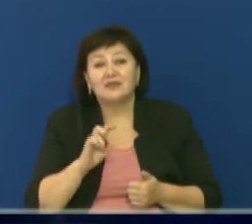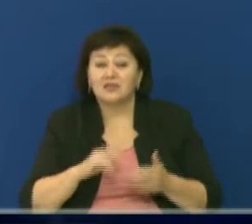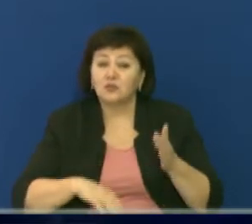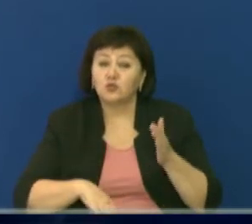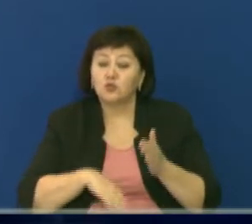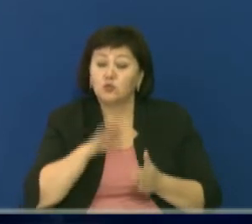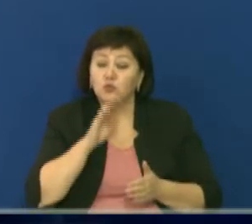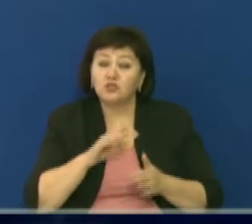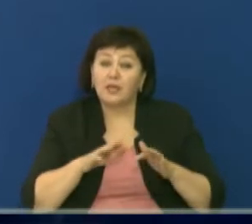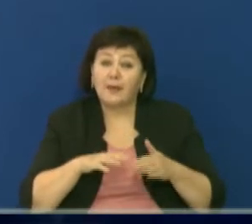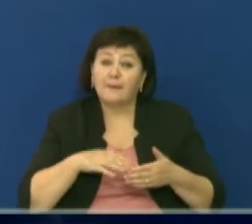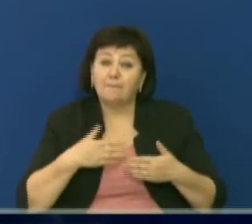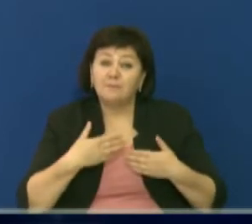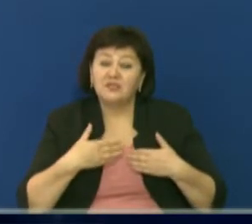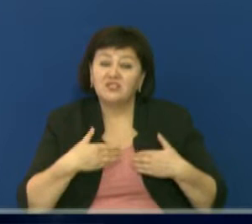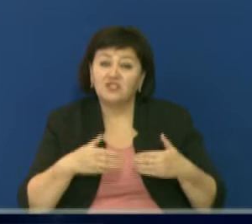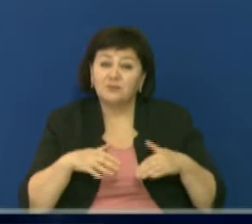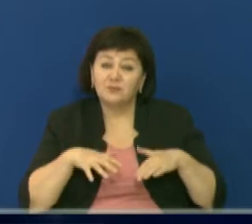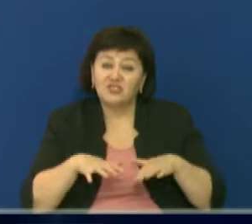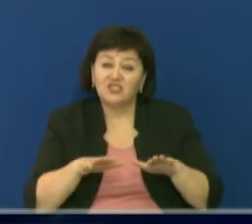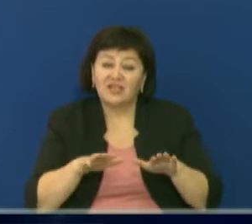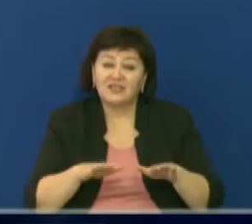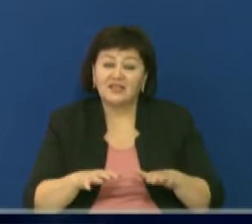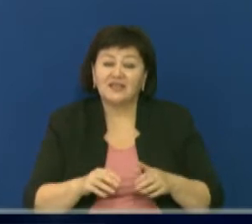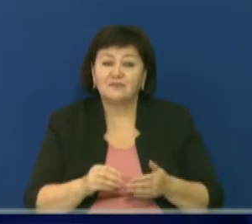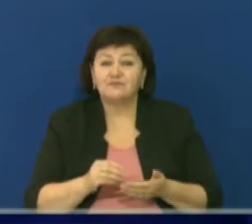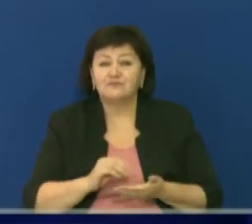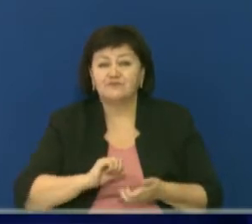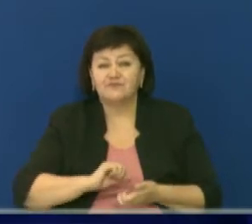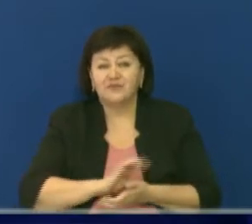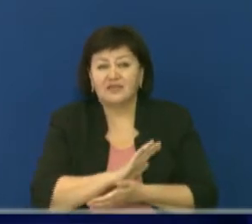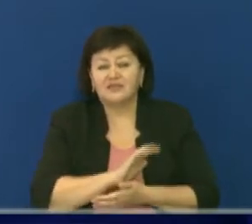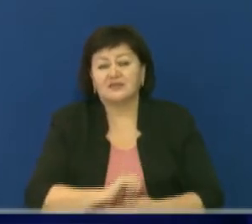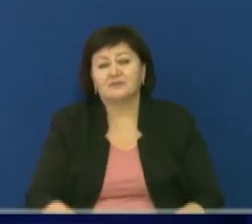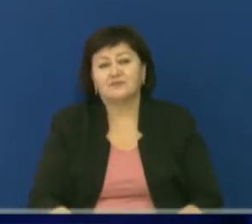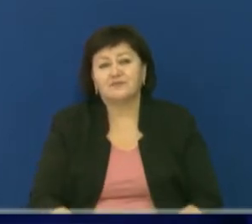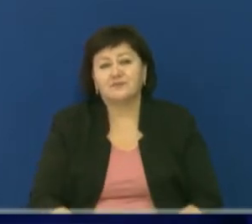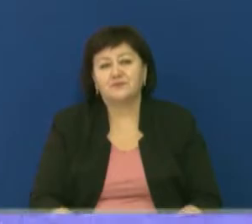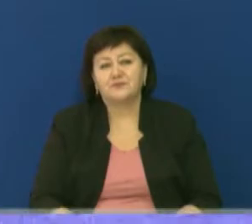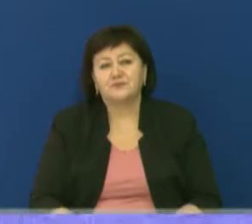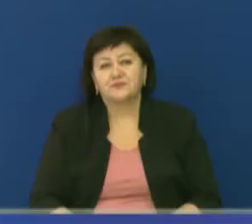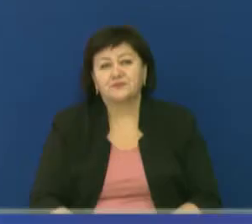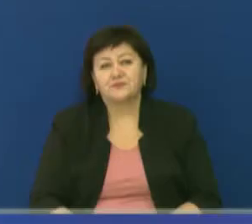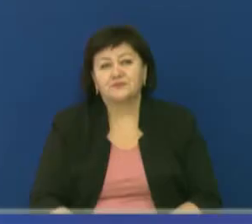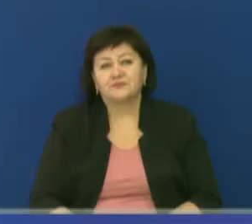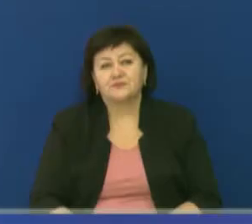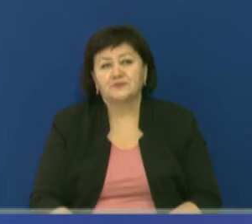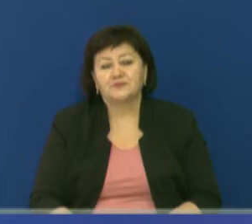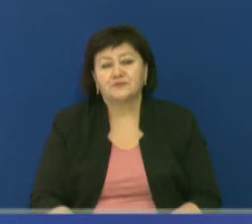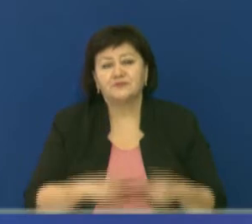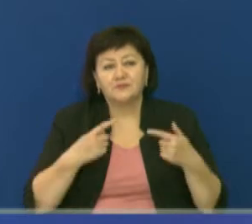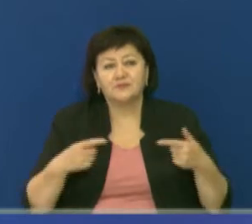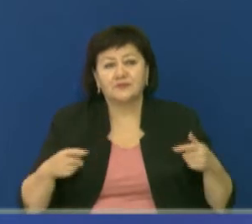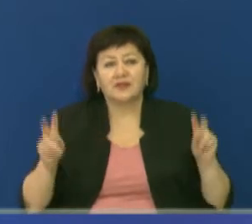лучшим печатным изданием. Самат Сикенов, Бердыбек Карымбай, Адильжан Бисингазинов, телеканал «Семей». К